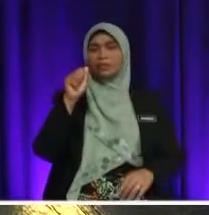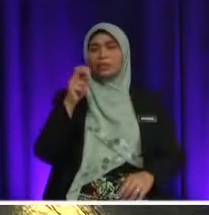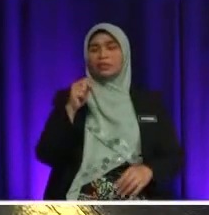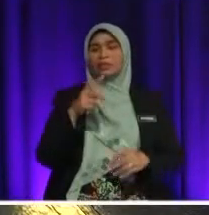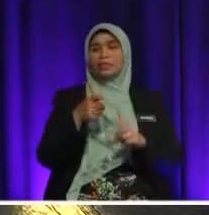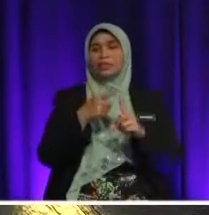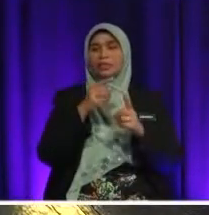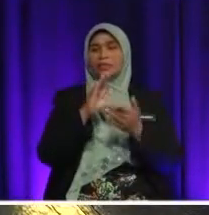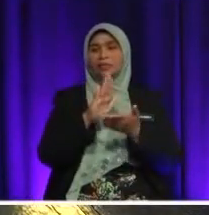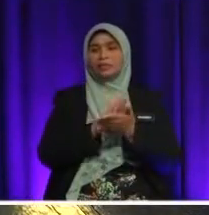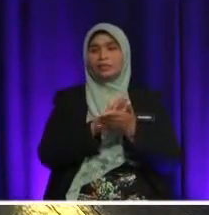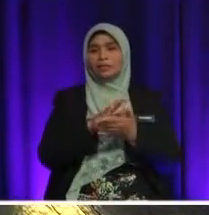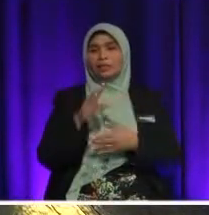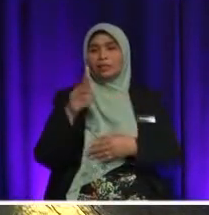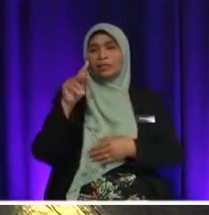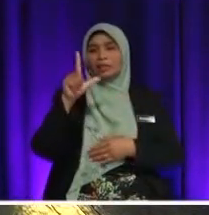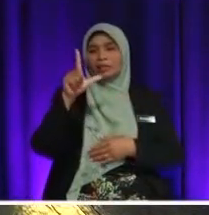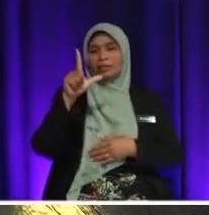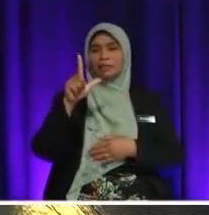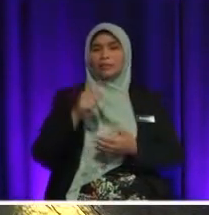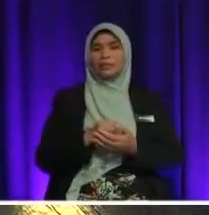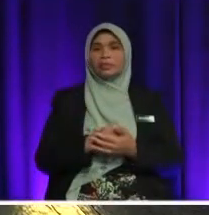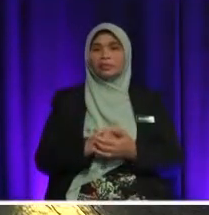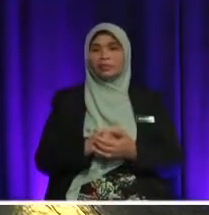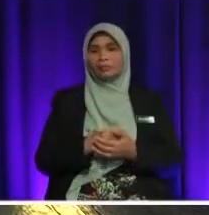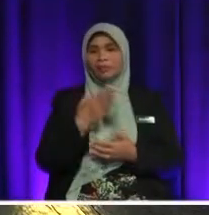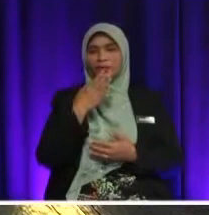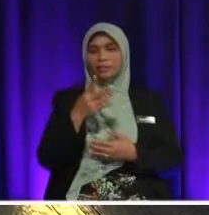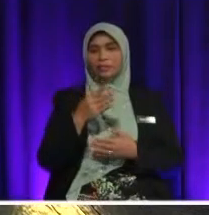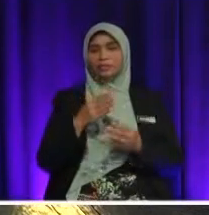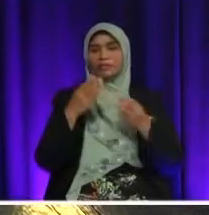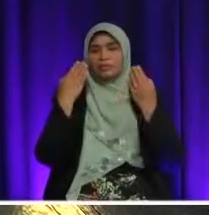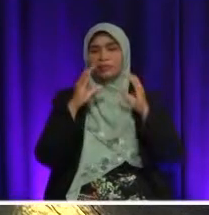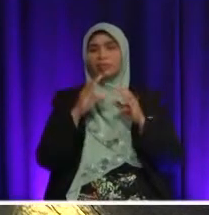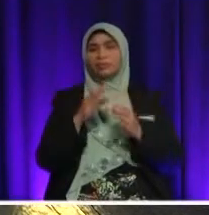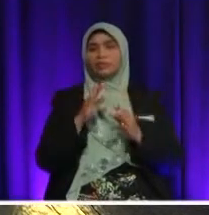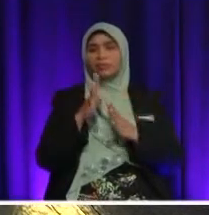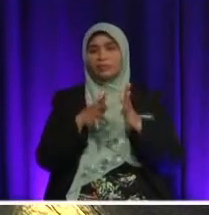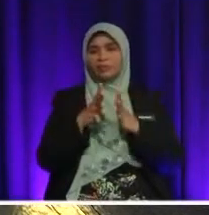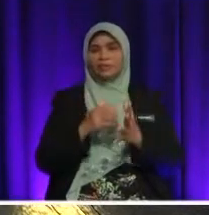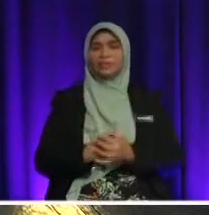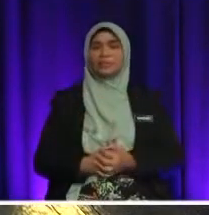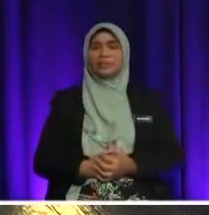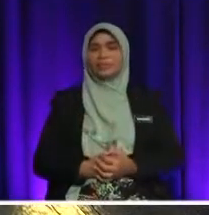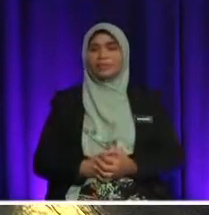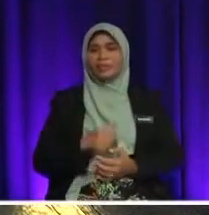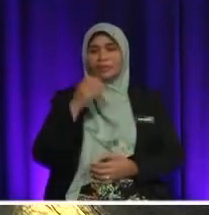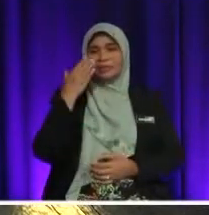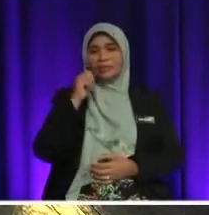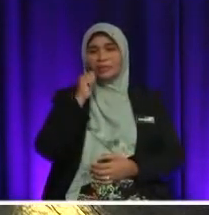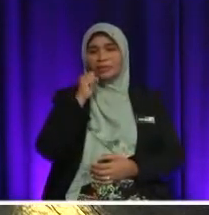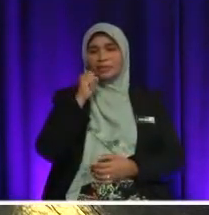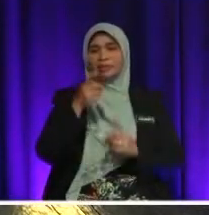ciri khas tapak Celtic Makasih kepada c Gunung rasmawati Badin Nah itu jujur basagita daripada